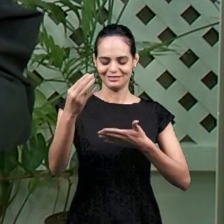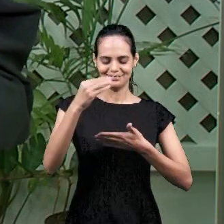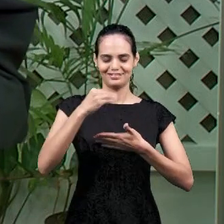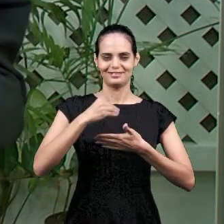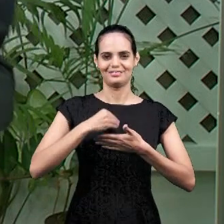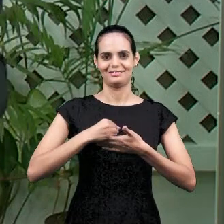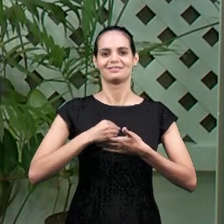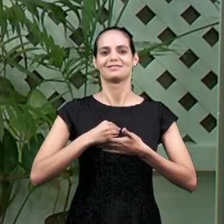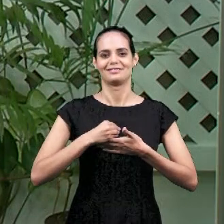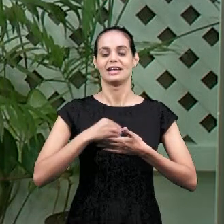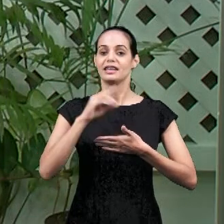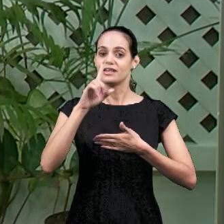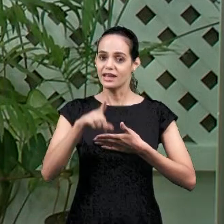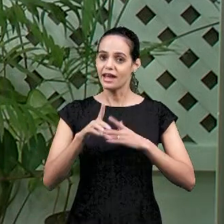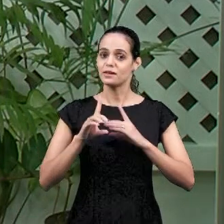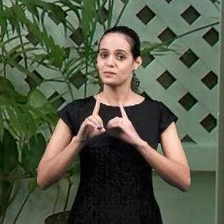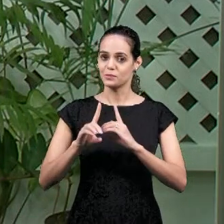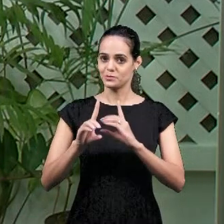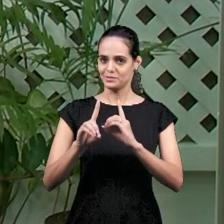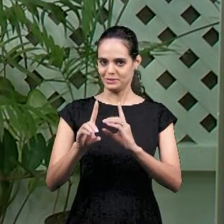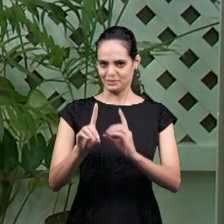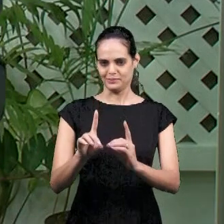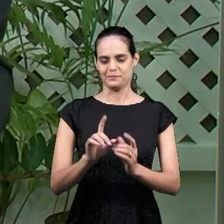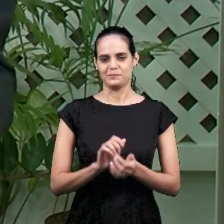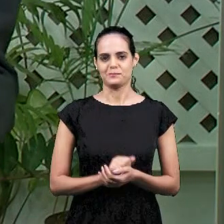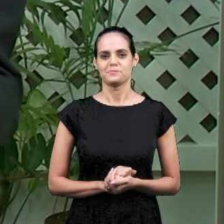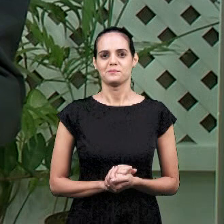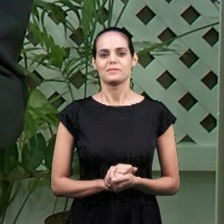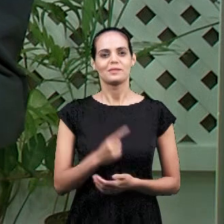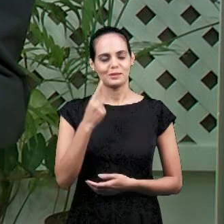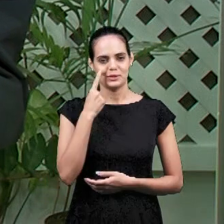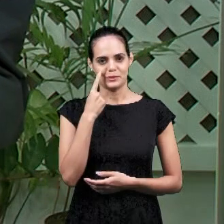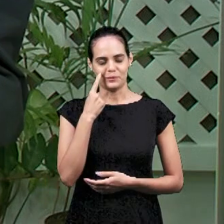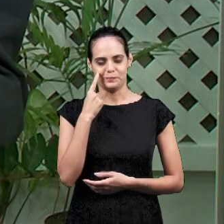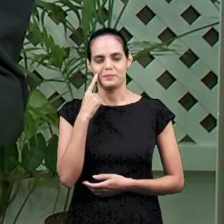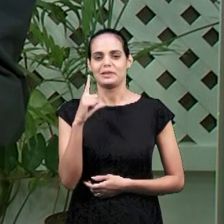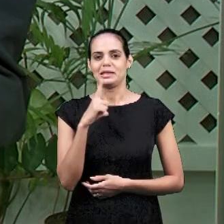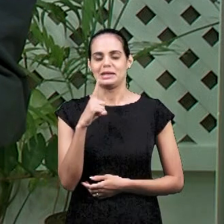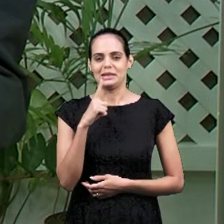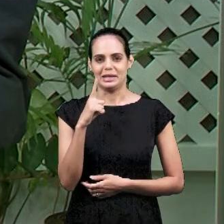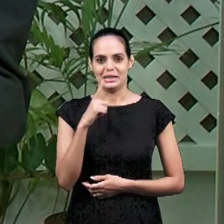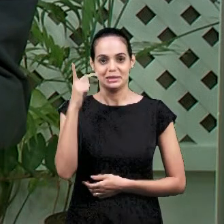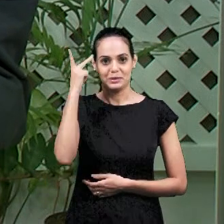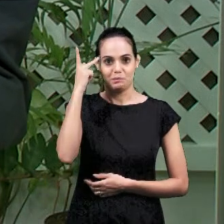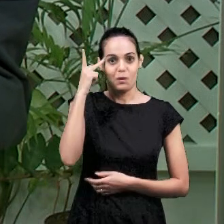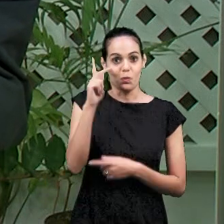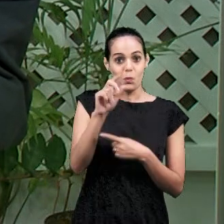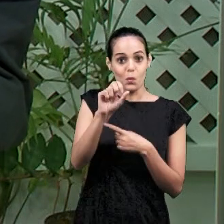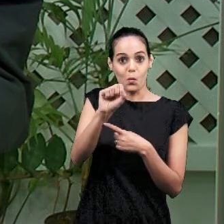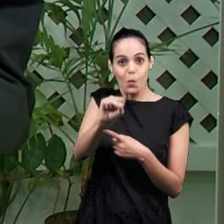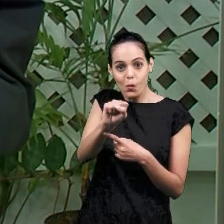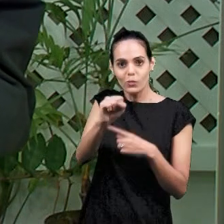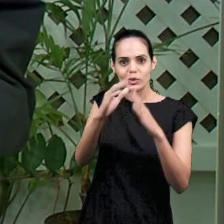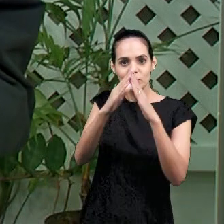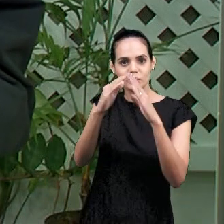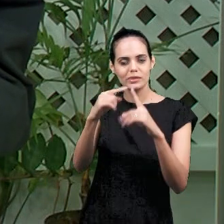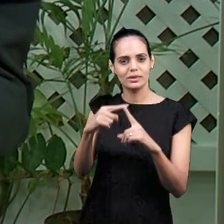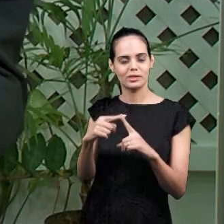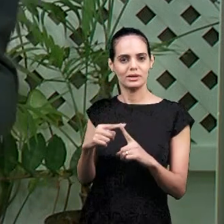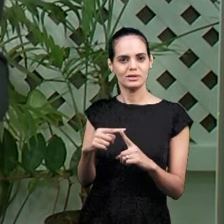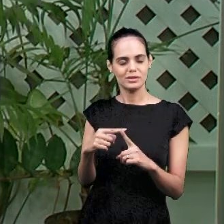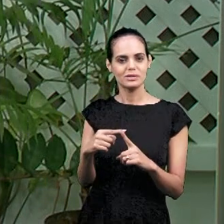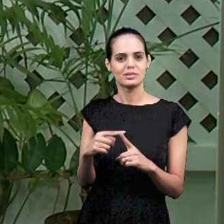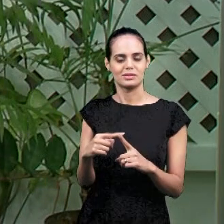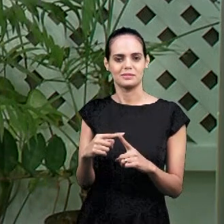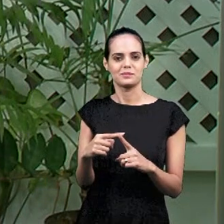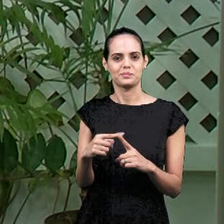bénéfices de ce travail de doctrine. Mais voyez bien, nous avons ici São Paulo avec